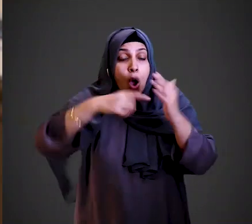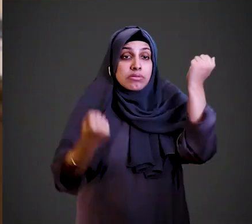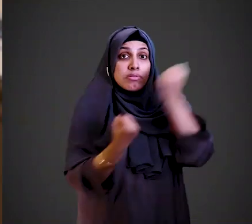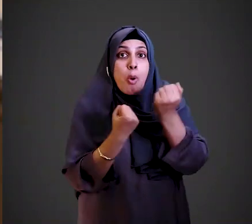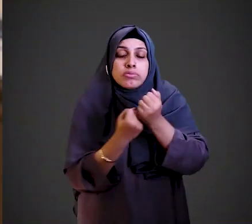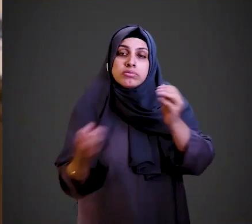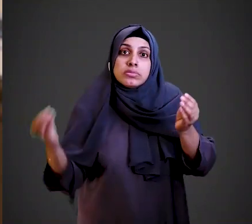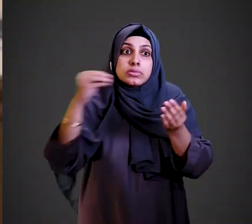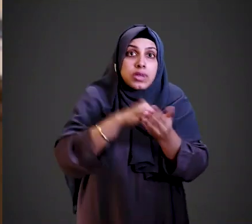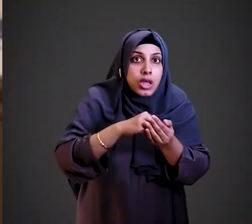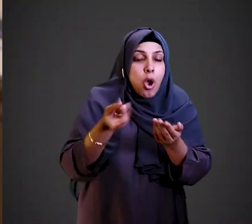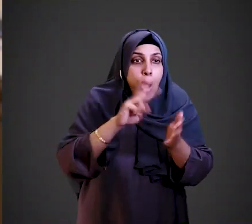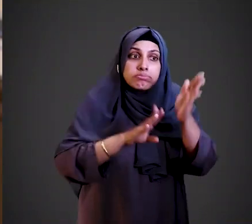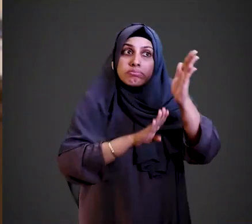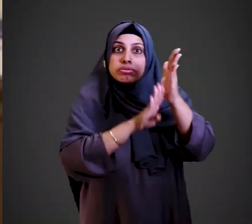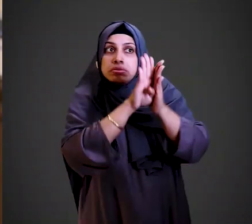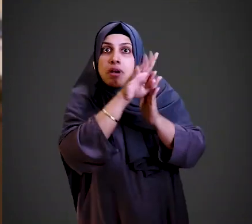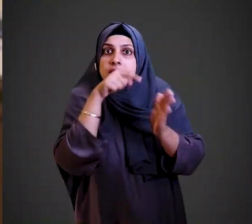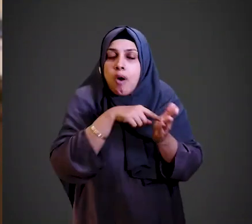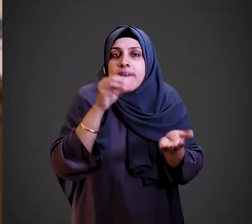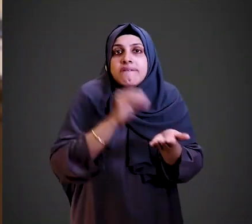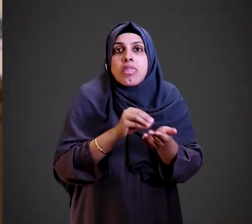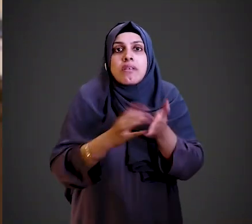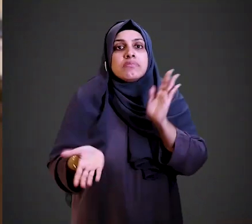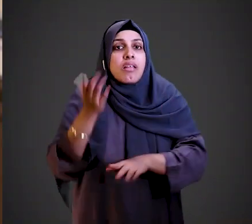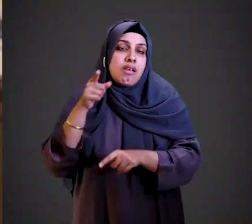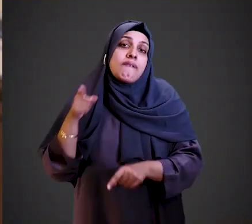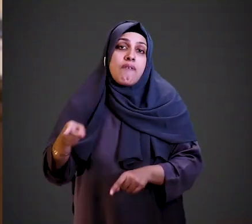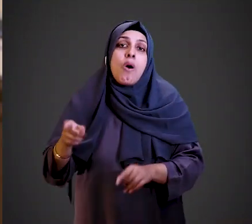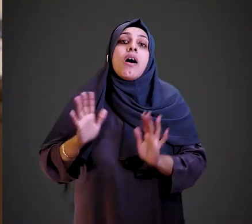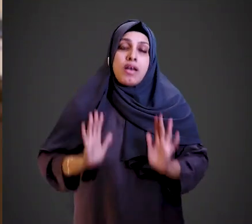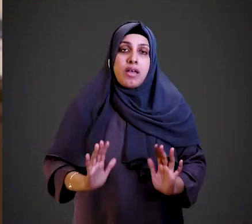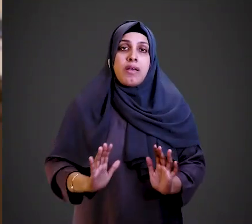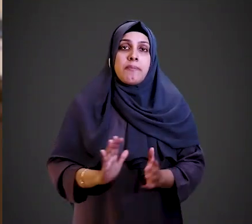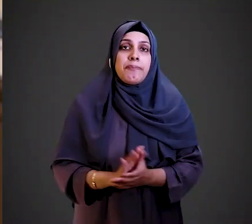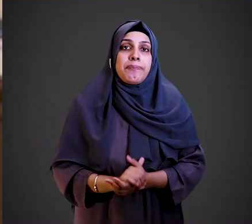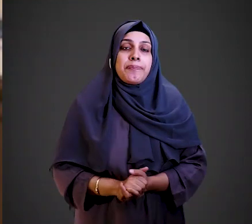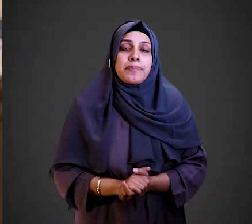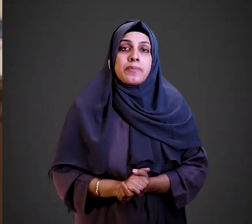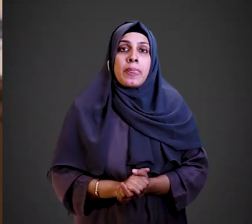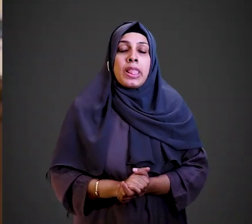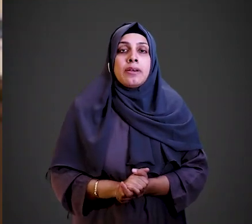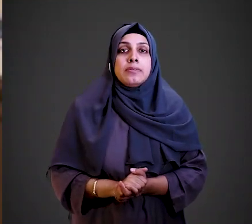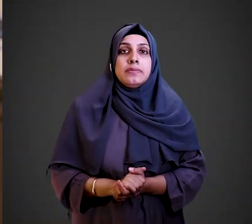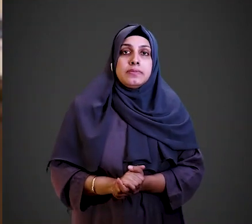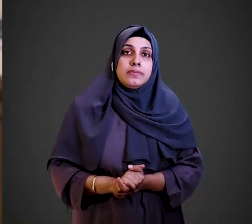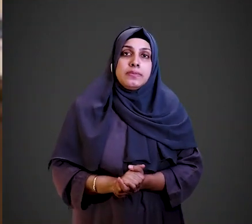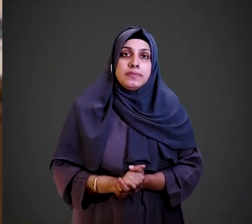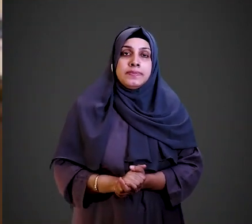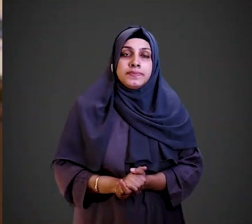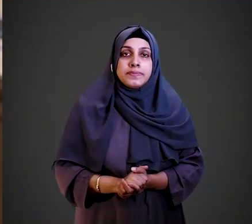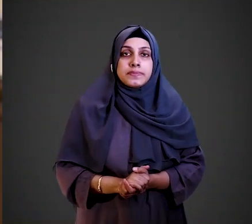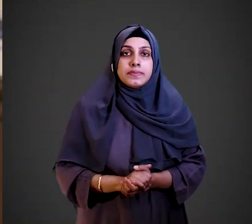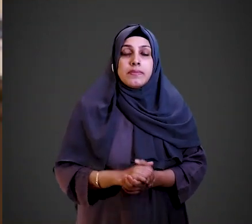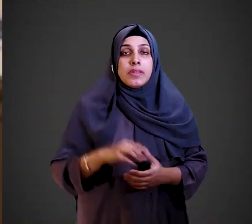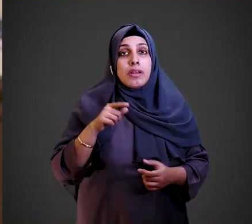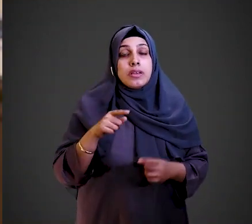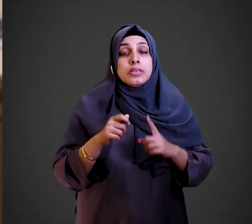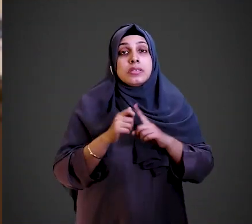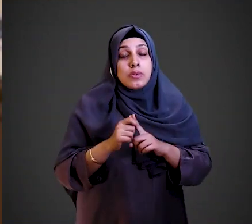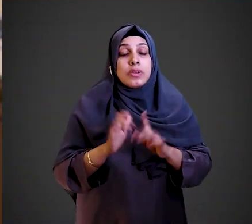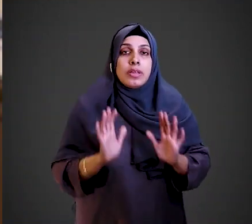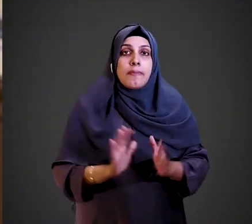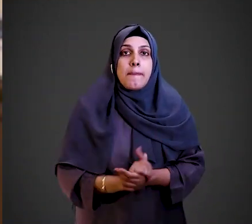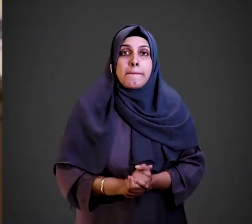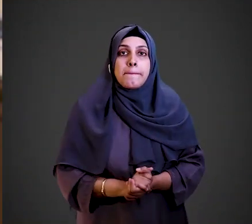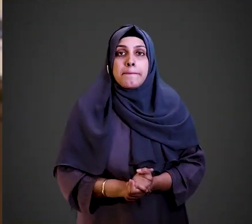معیشت کو بڑھانے کے لیے، اس کی ترقی کے لیے ایک بہت کلیدی رول پلے کر سکتے ہیں.